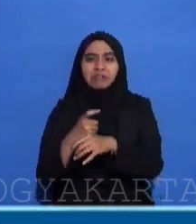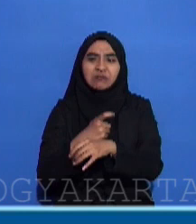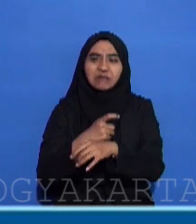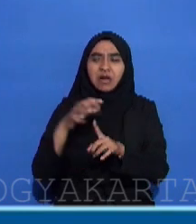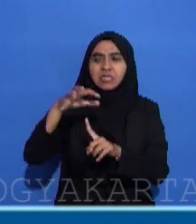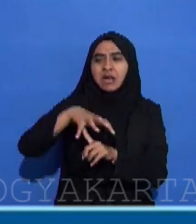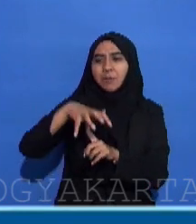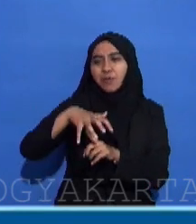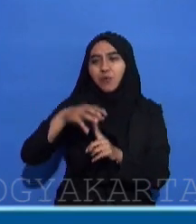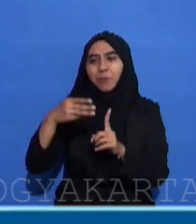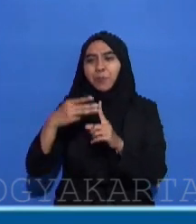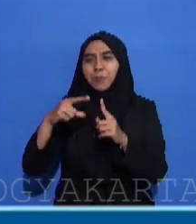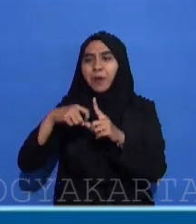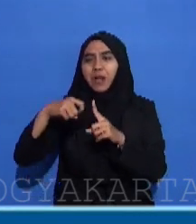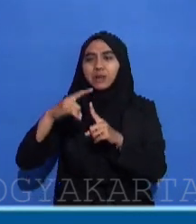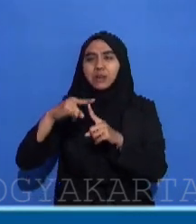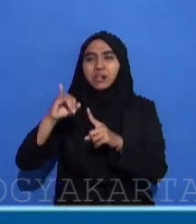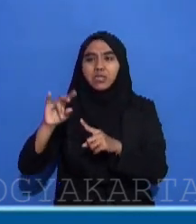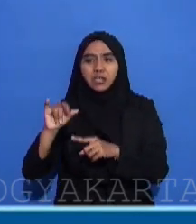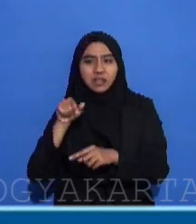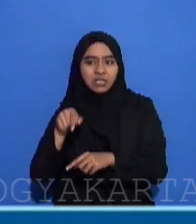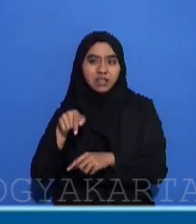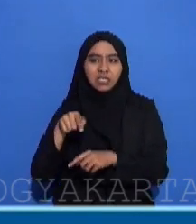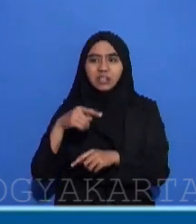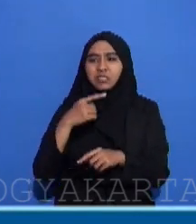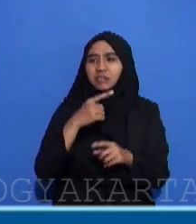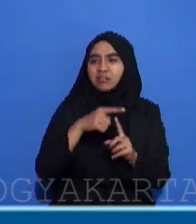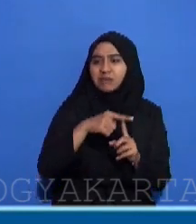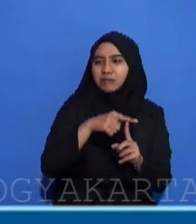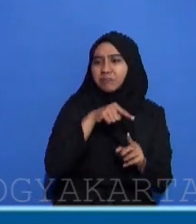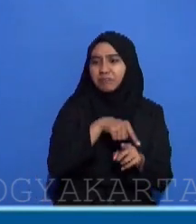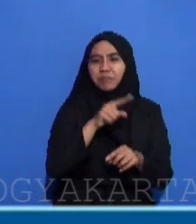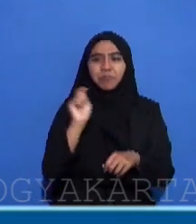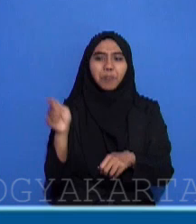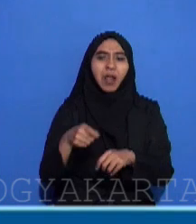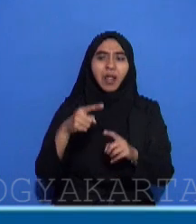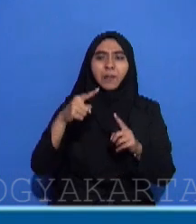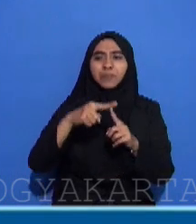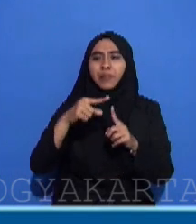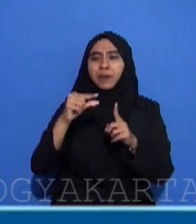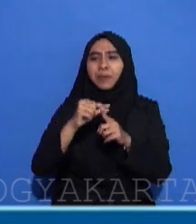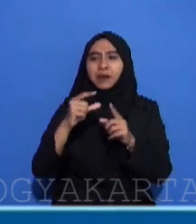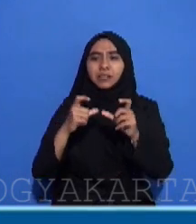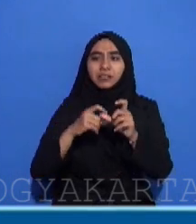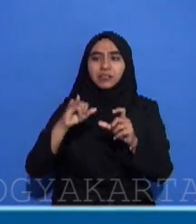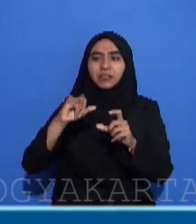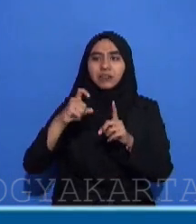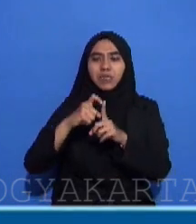menawi sampun kenging Tentrem enggal-enggal Musa dan ikan tinggi nagan pestisida alami